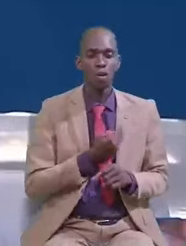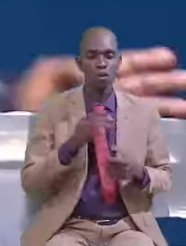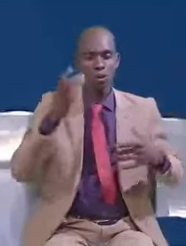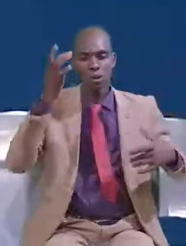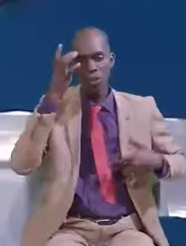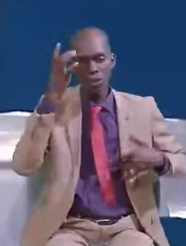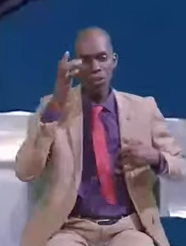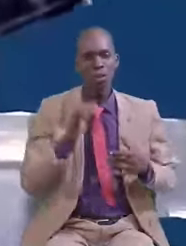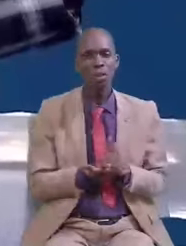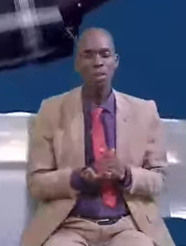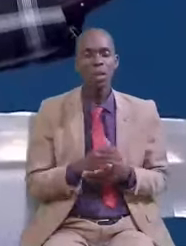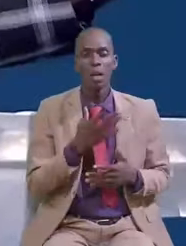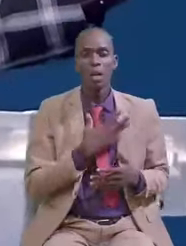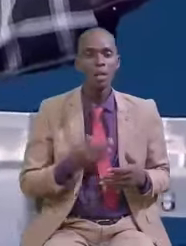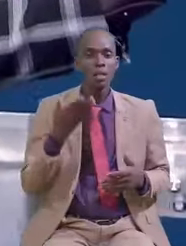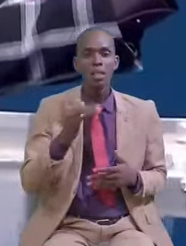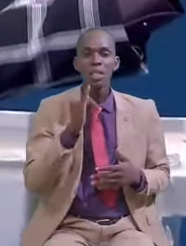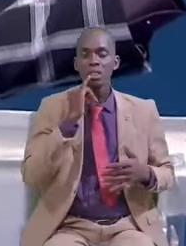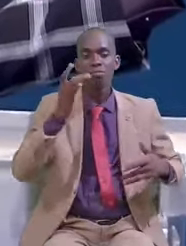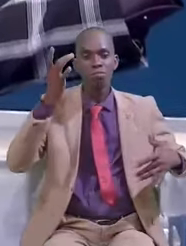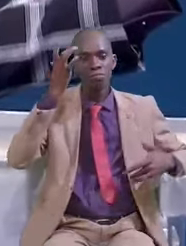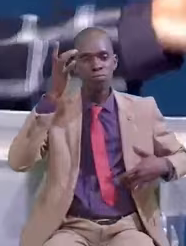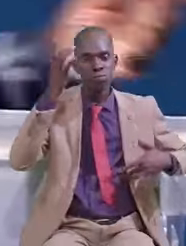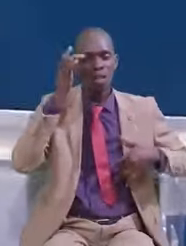Il y a la maladie partout.